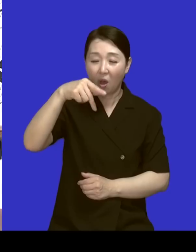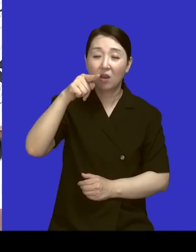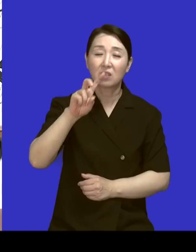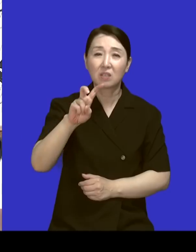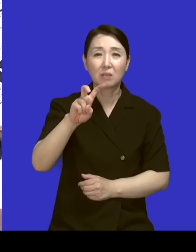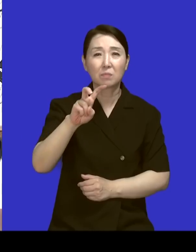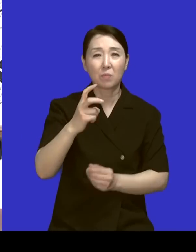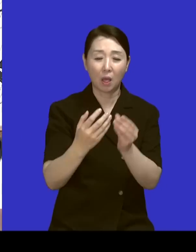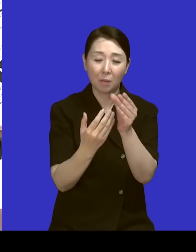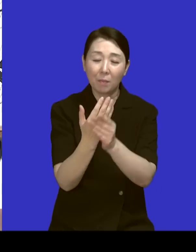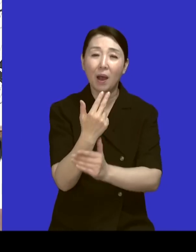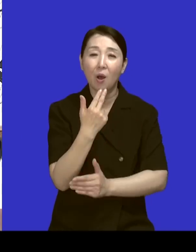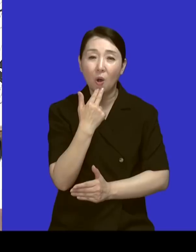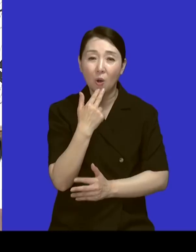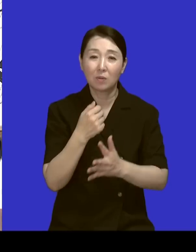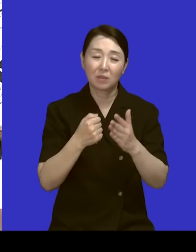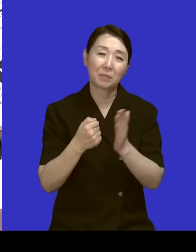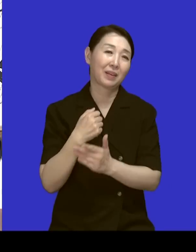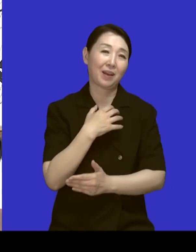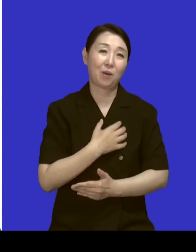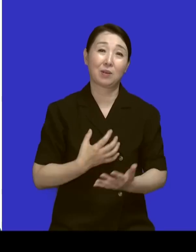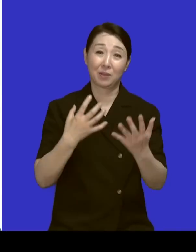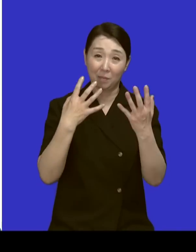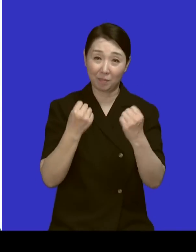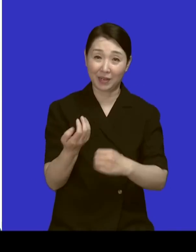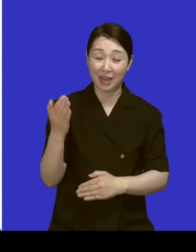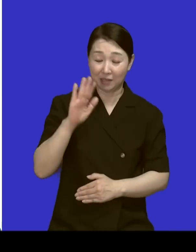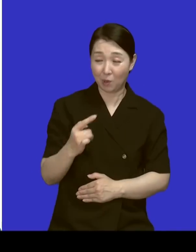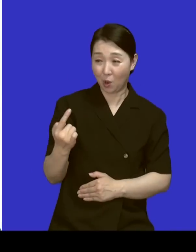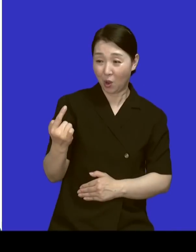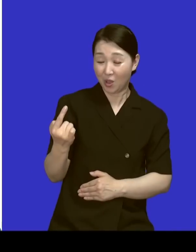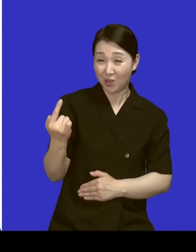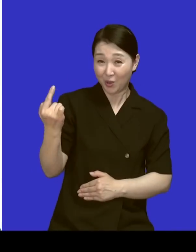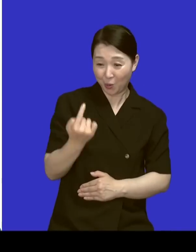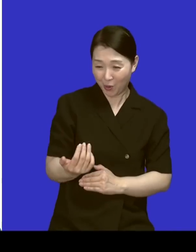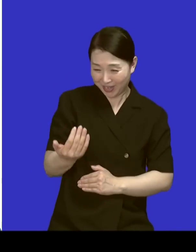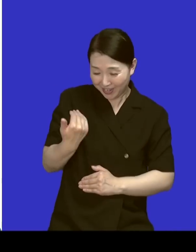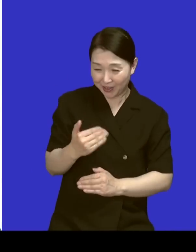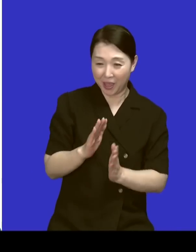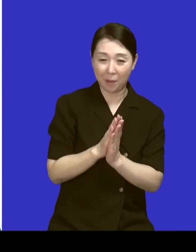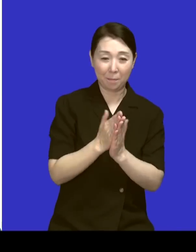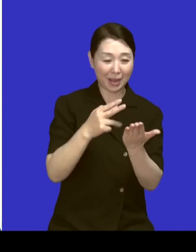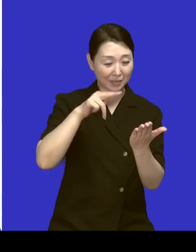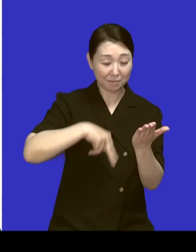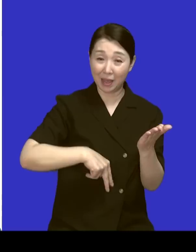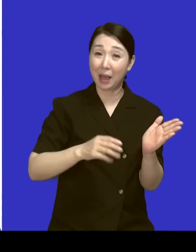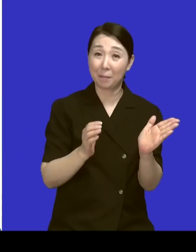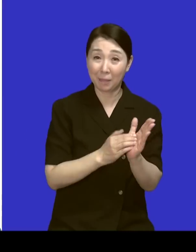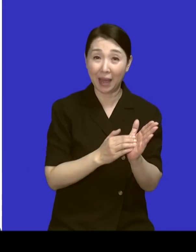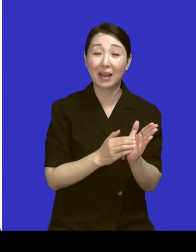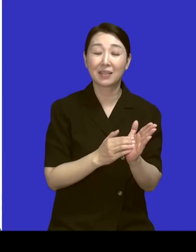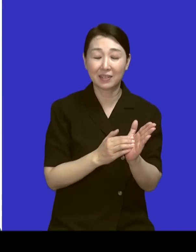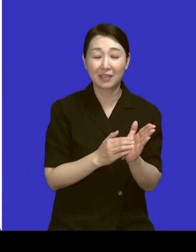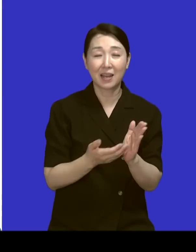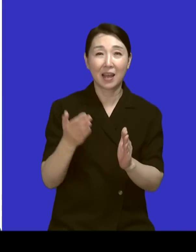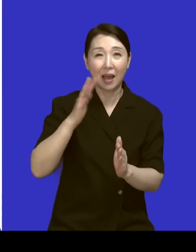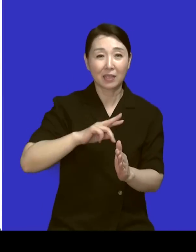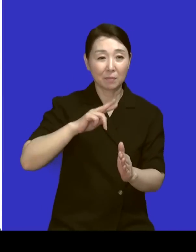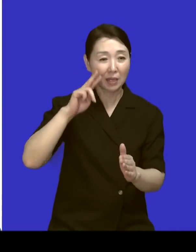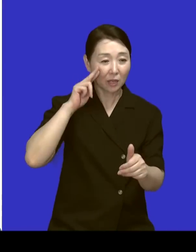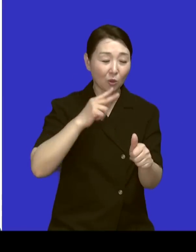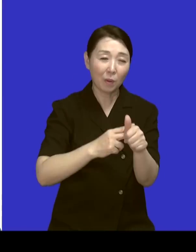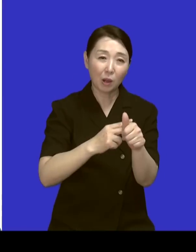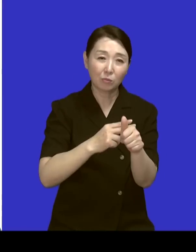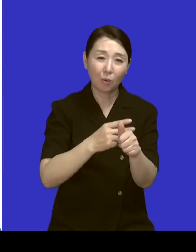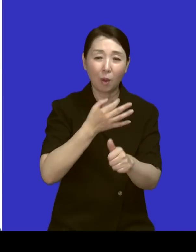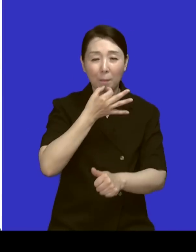나와요. 아. 그래서 제가 좀 걱정을 많이 했는데 예. 여기 오기 전에 말씀을 읽었는데 예. 사도 바울도 예. 발음이 어눌하다는 그런 말씀이 있더라고요.